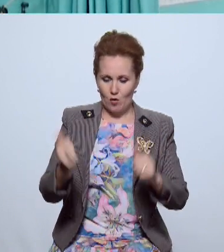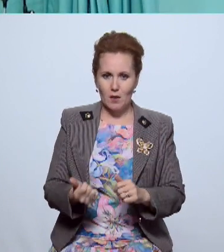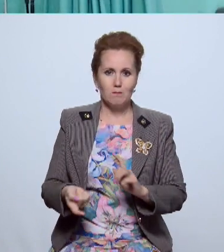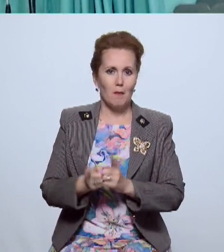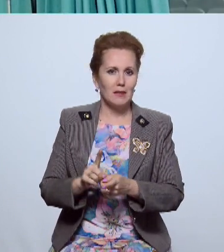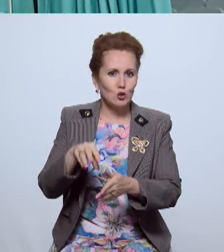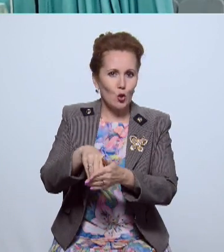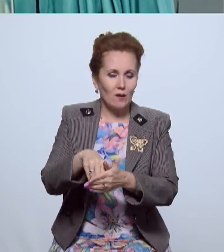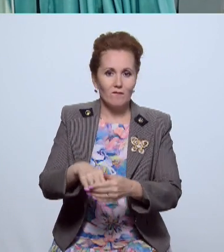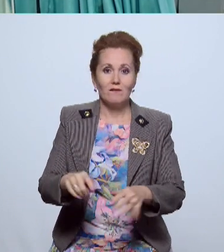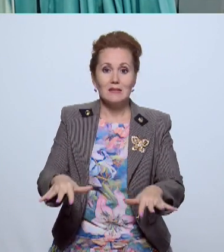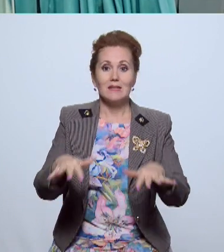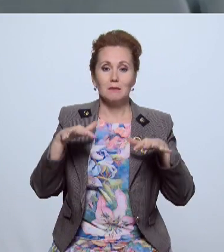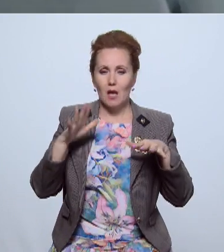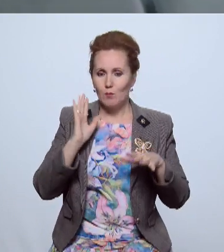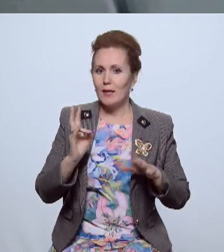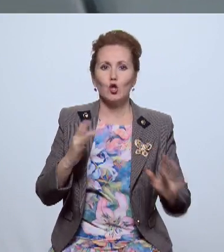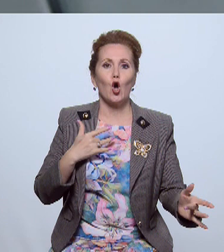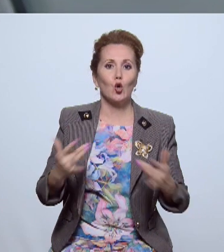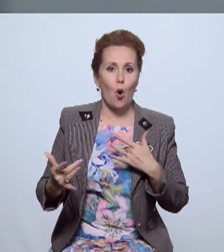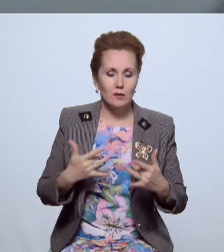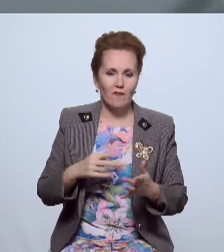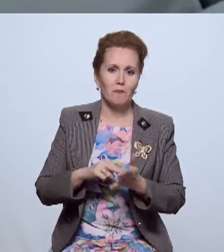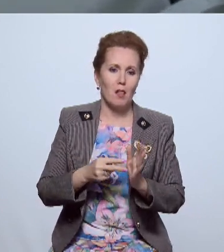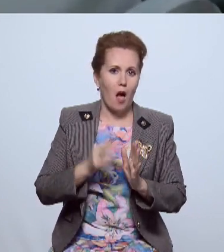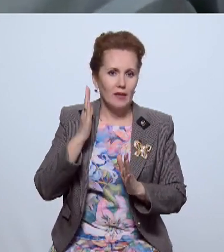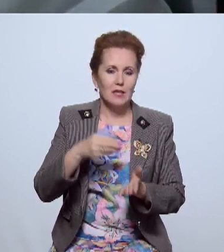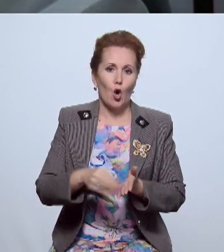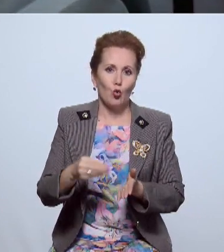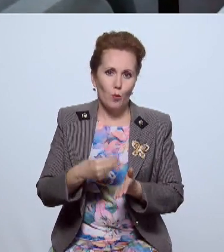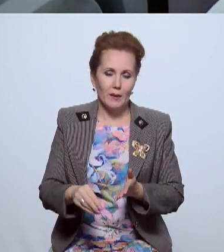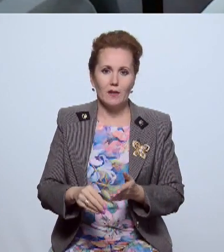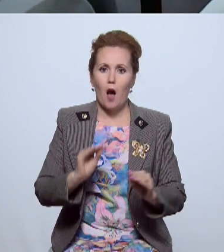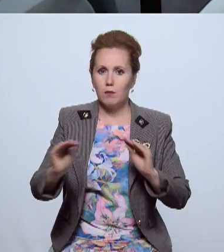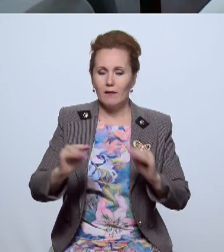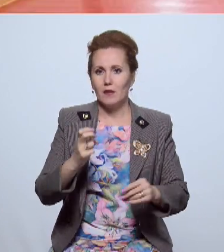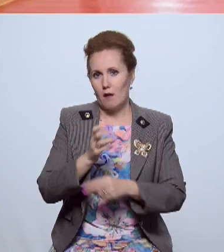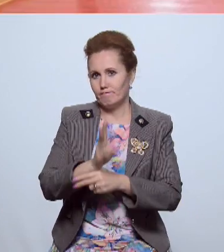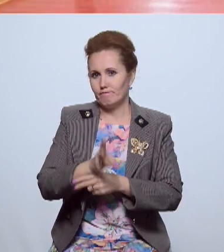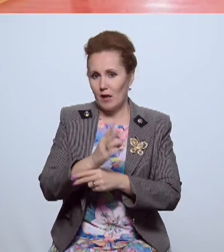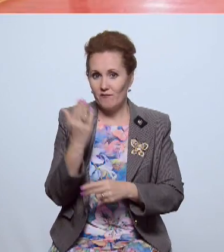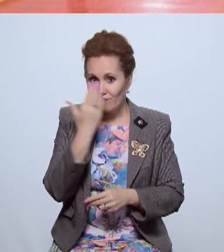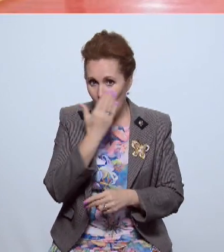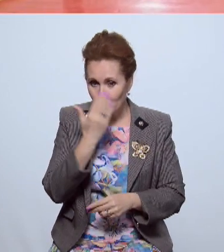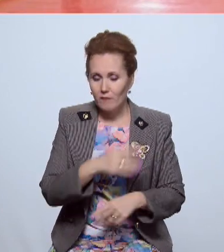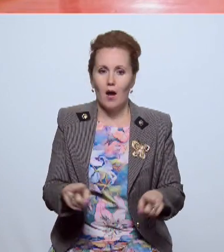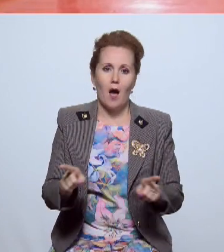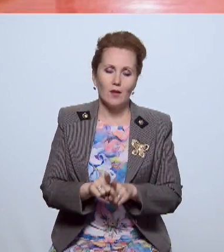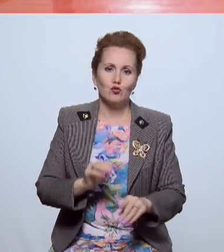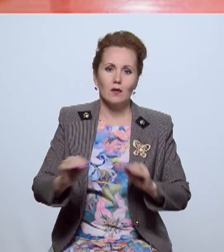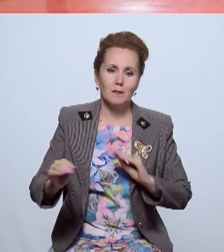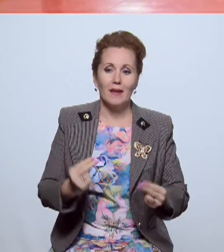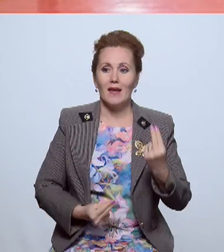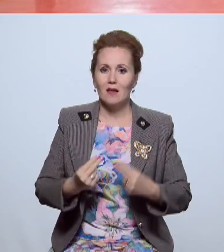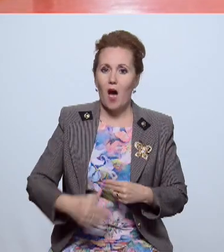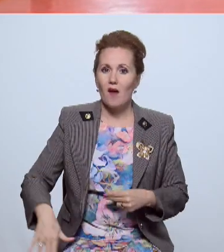содержание. Так, в зрительном зале будут не только концерты. В планах закупить оборудование для демонстрации фильмов. А еще здесь оборудуют игровую и